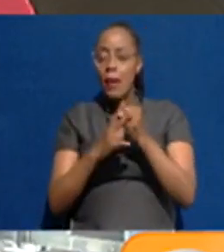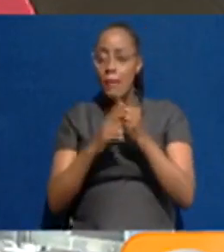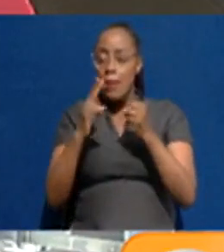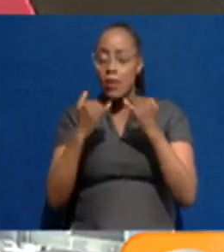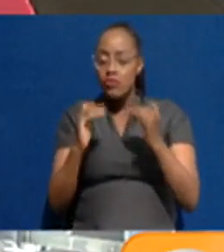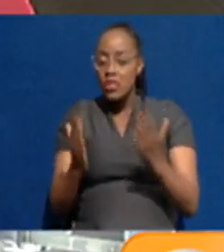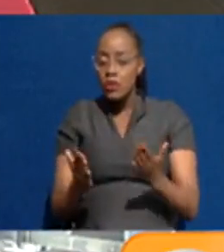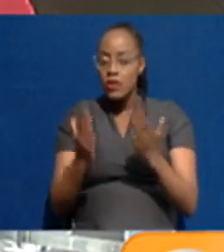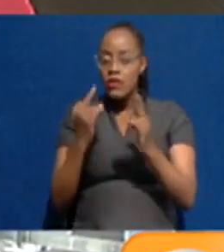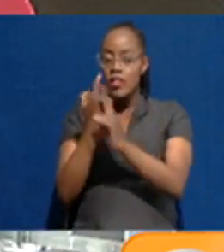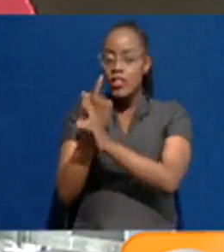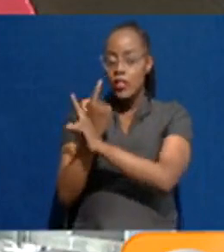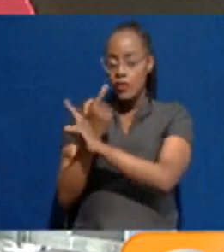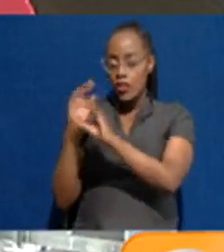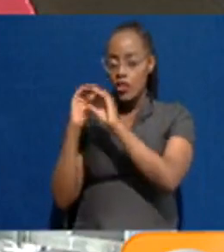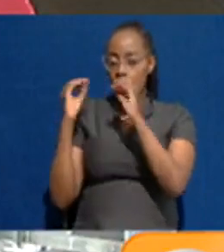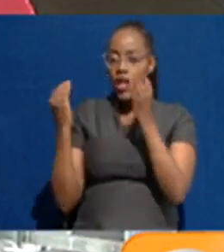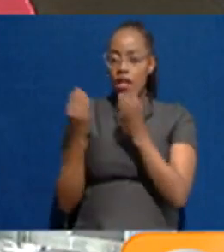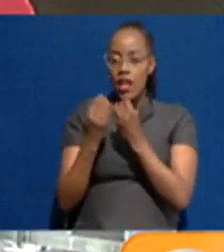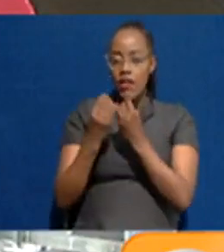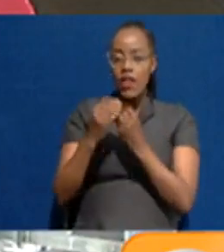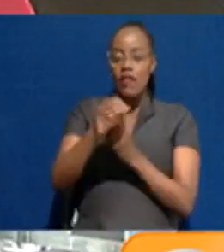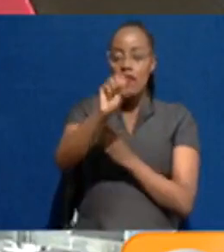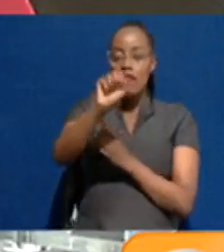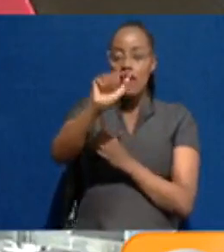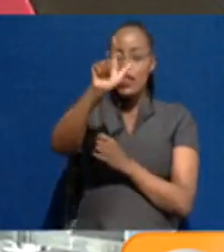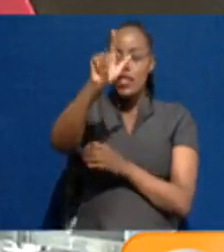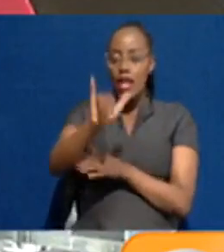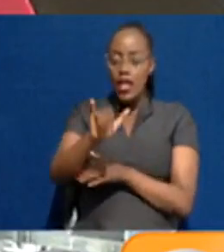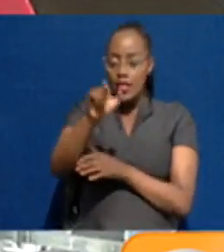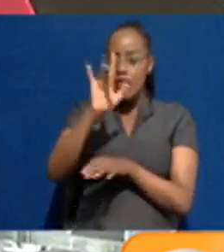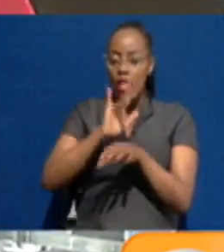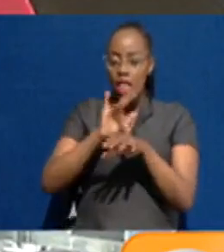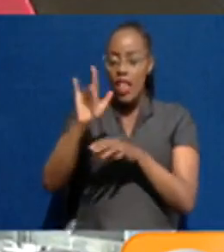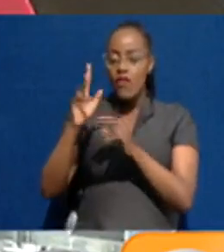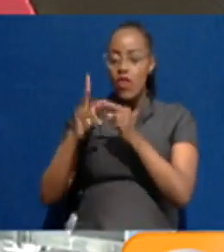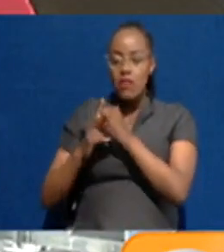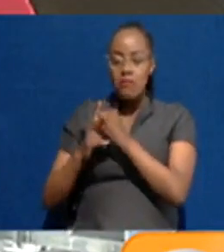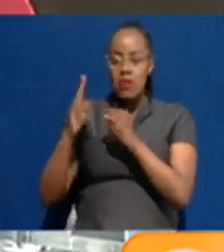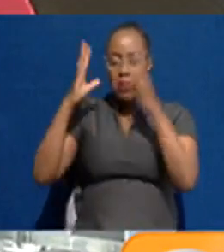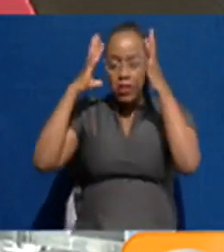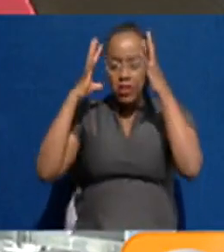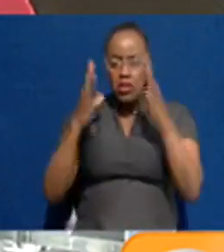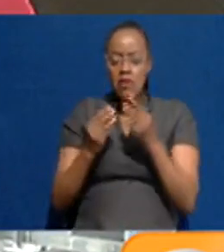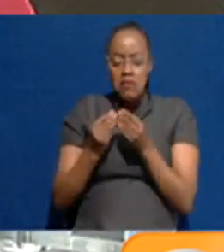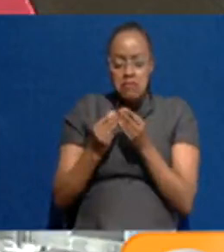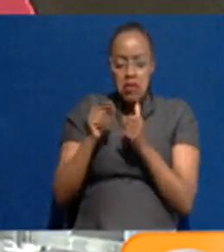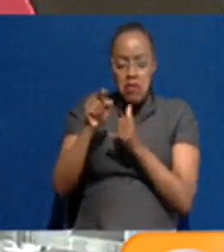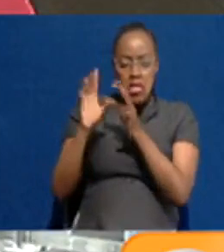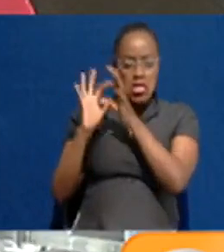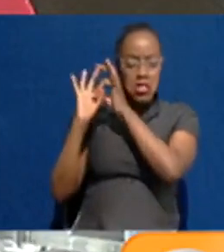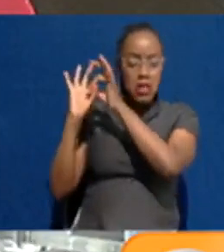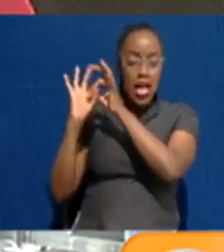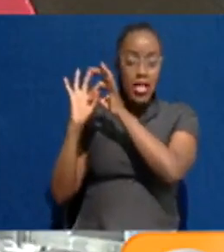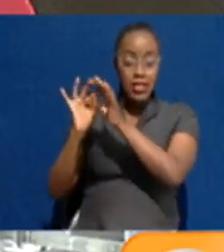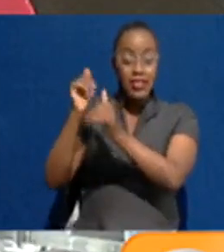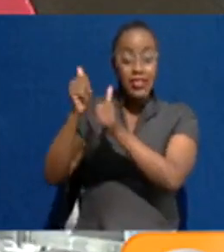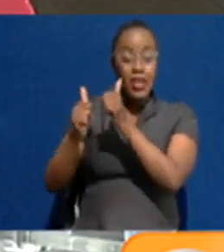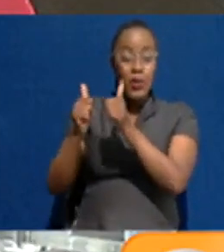na mashirika mbalimbali. Saadia Hussein, ambaye ni muathiriwa ukeketaji, aliamua kupambana na tamaduni hiyo